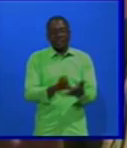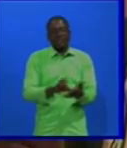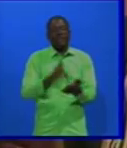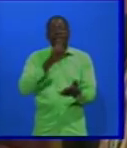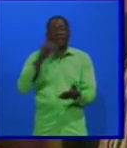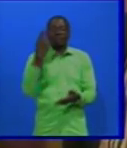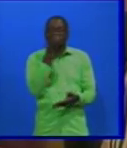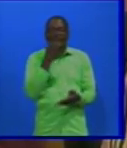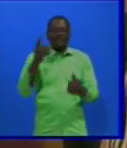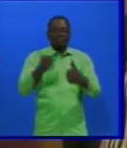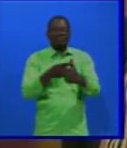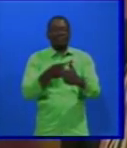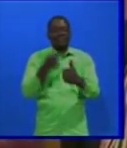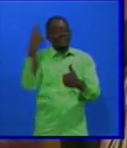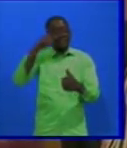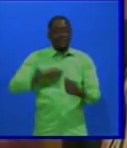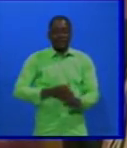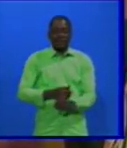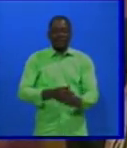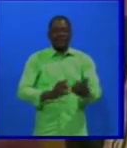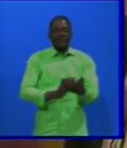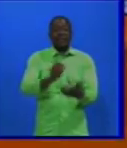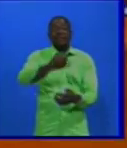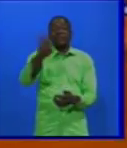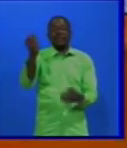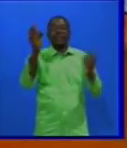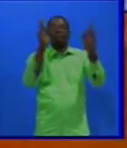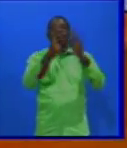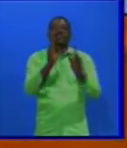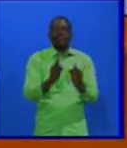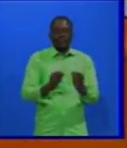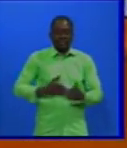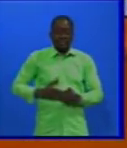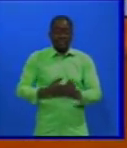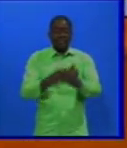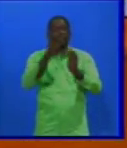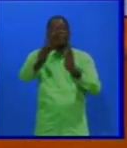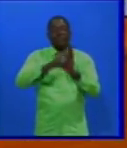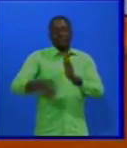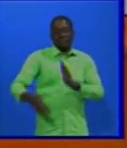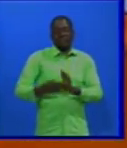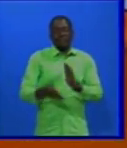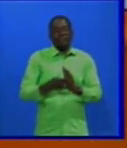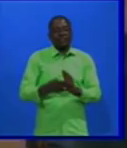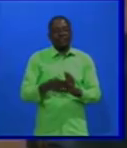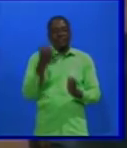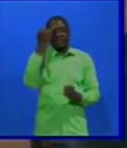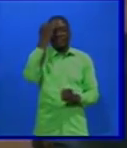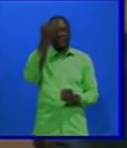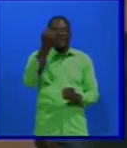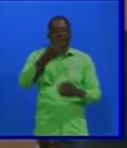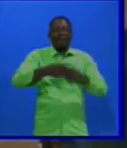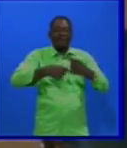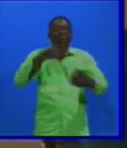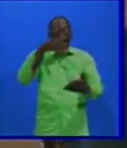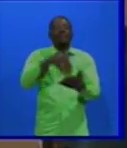première étape qui sera suivie par d'autres formes d'accompagnement des banques. L'idée étant d'aller encore sur